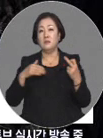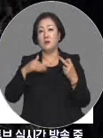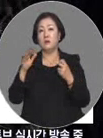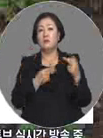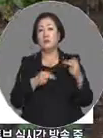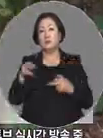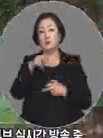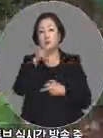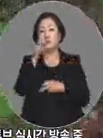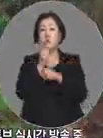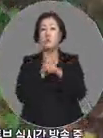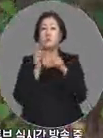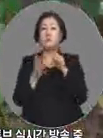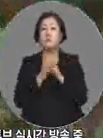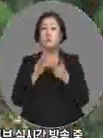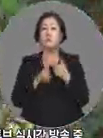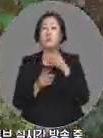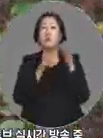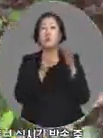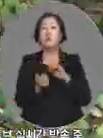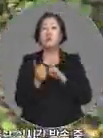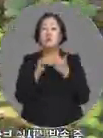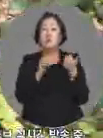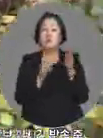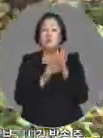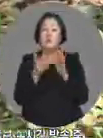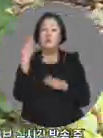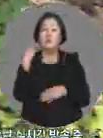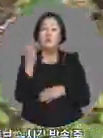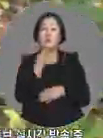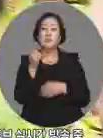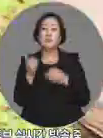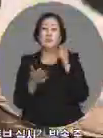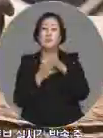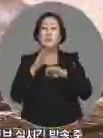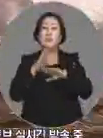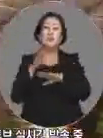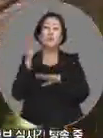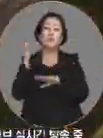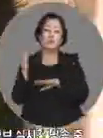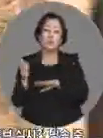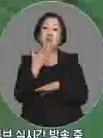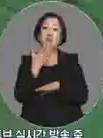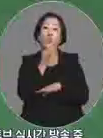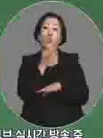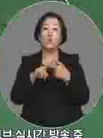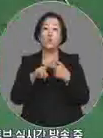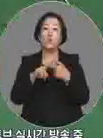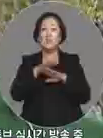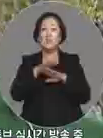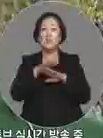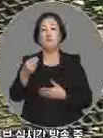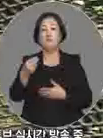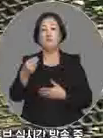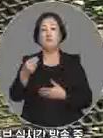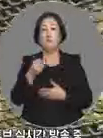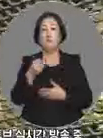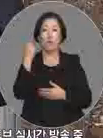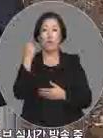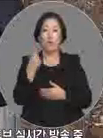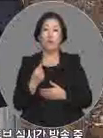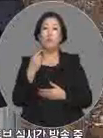하면서. 사살된 반달곰은 지난 2018년 농장주가 경기도 용인의 한 농가에서 임대해온 걸로